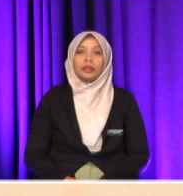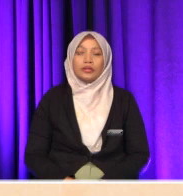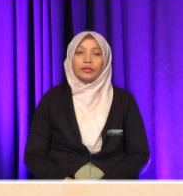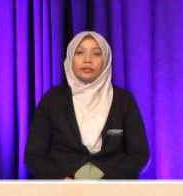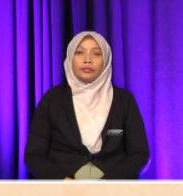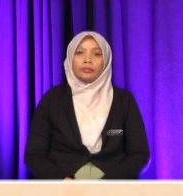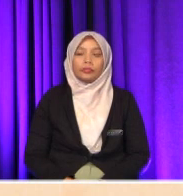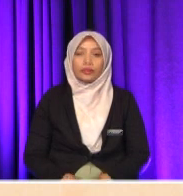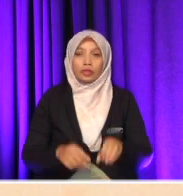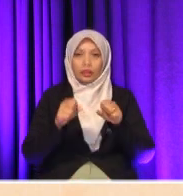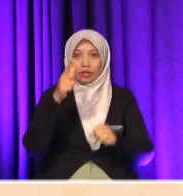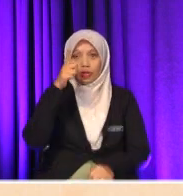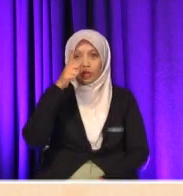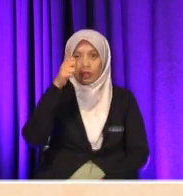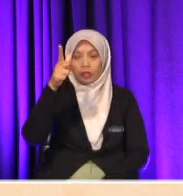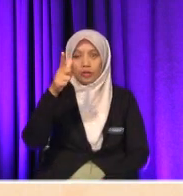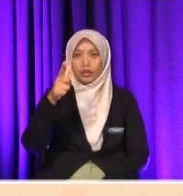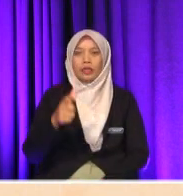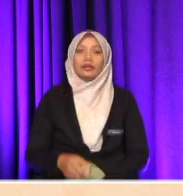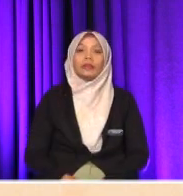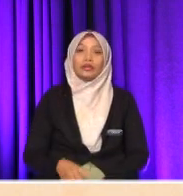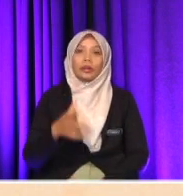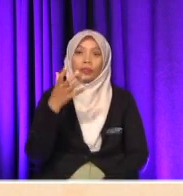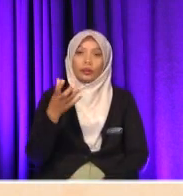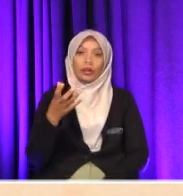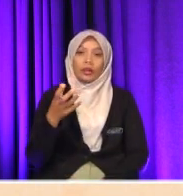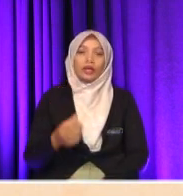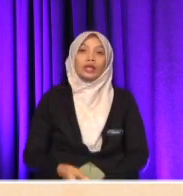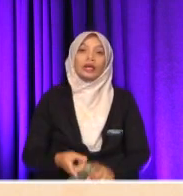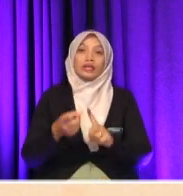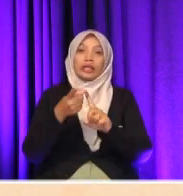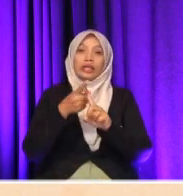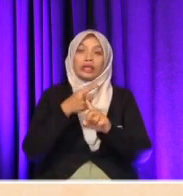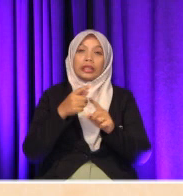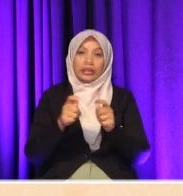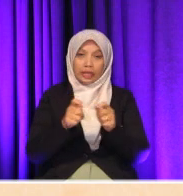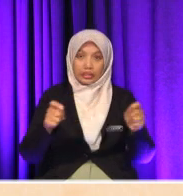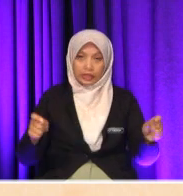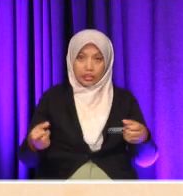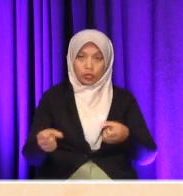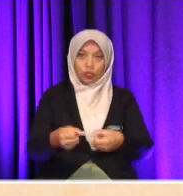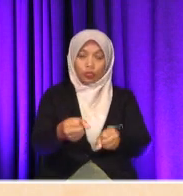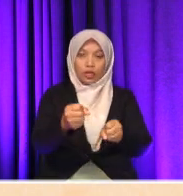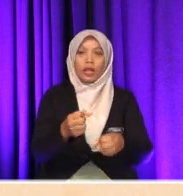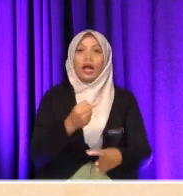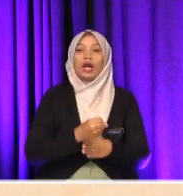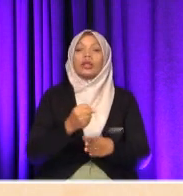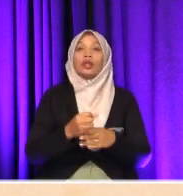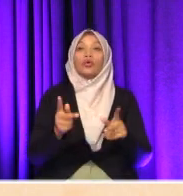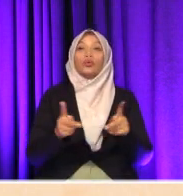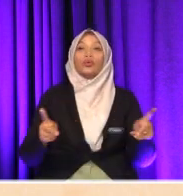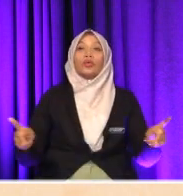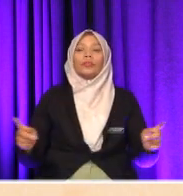kita boleh lihat juga takungan air dari Tasik Sungai ataupun kolam Bagaimanakah